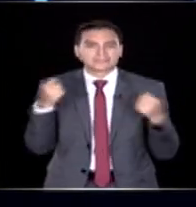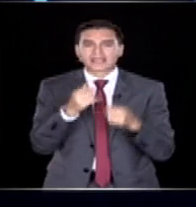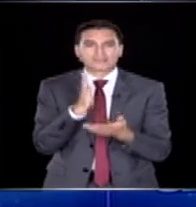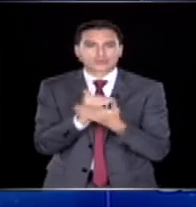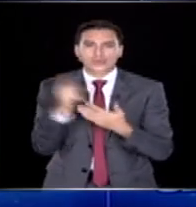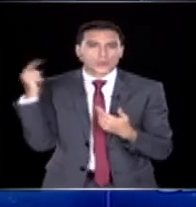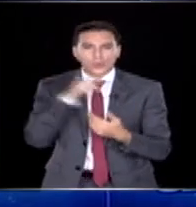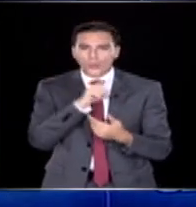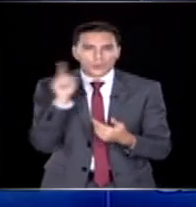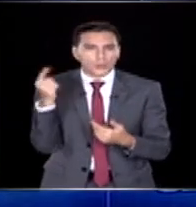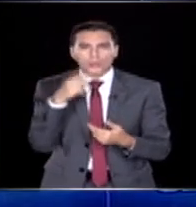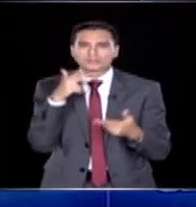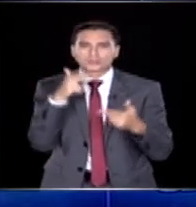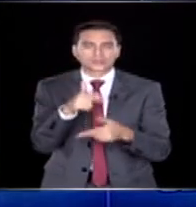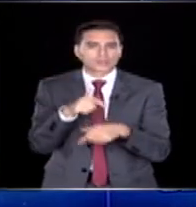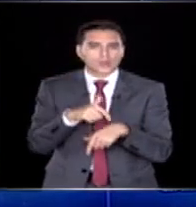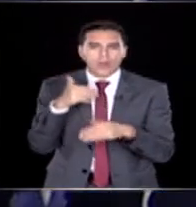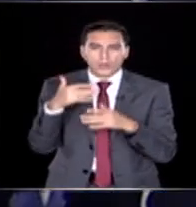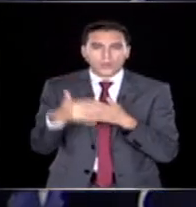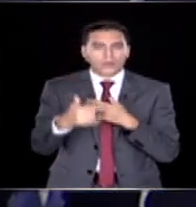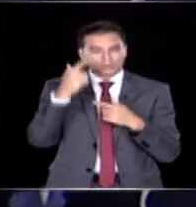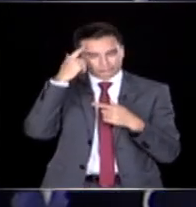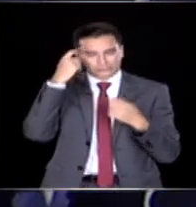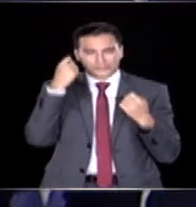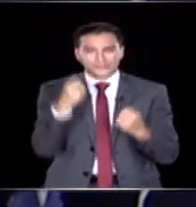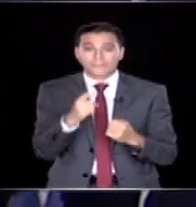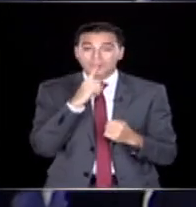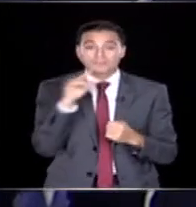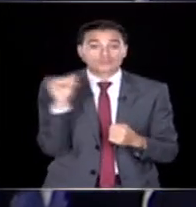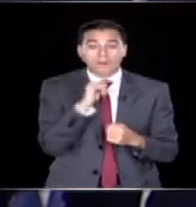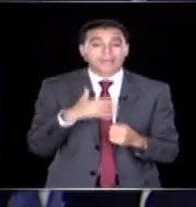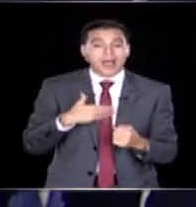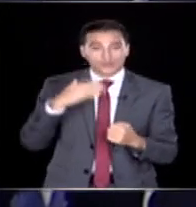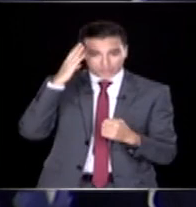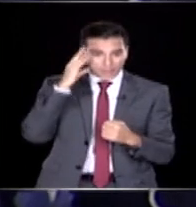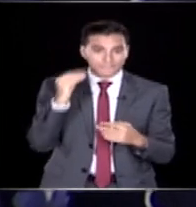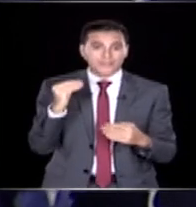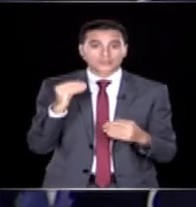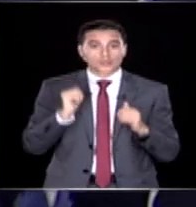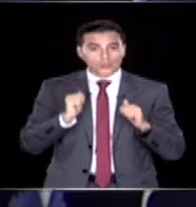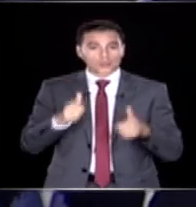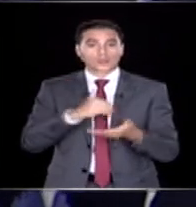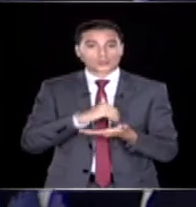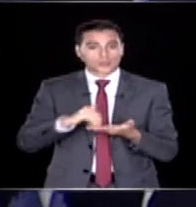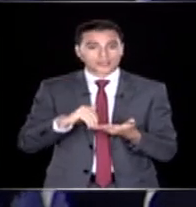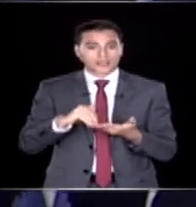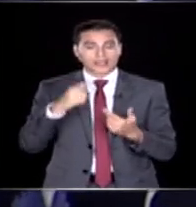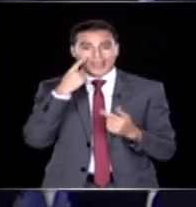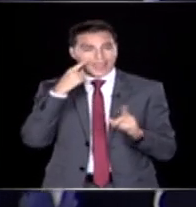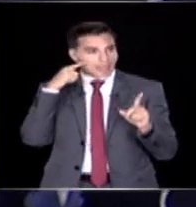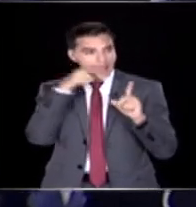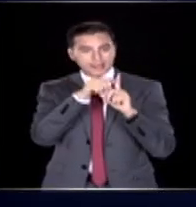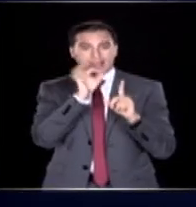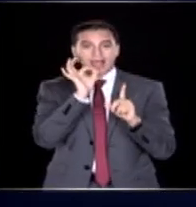تعرفت عليهم وبدانا نتكلم مع بعض قلت لهم ان احنا يعني عايزين نستمتع بالحلقات وبالحضور وكده، قالوا لا احنا علينا على الكاس، احنا